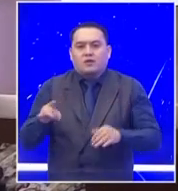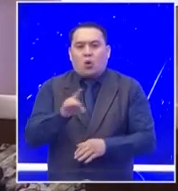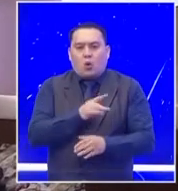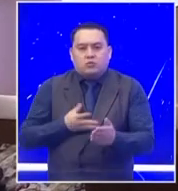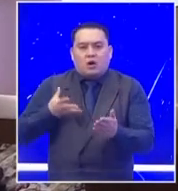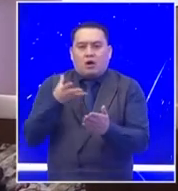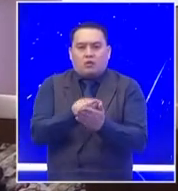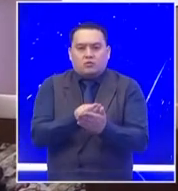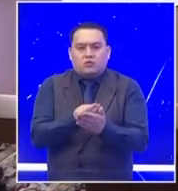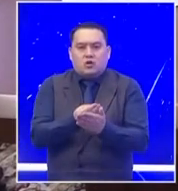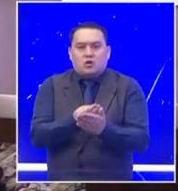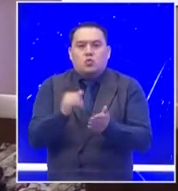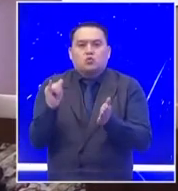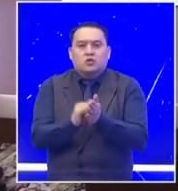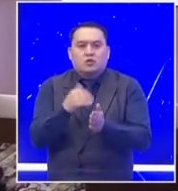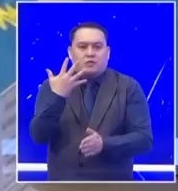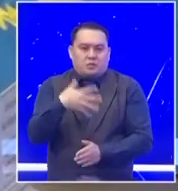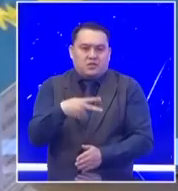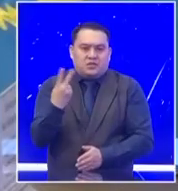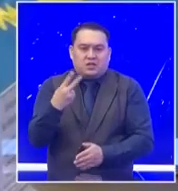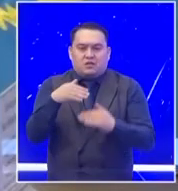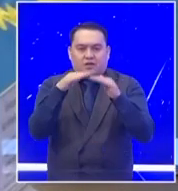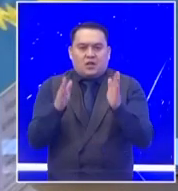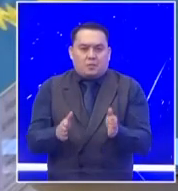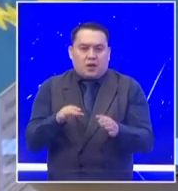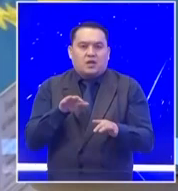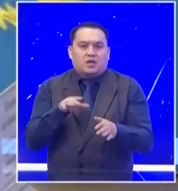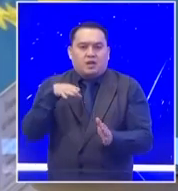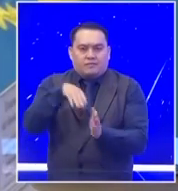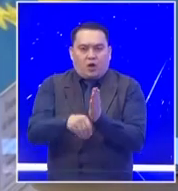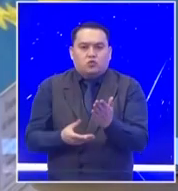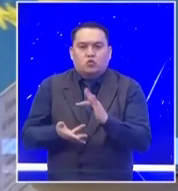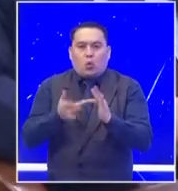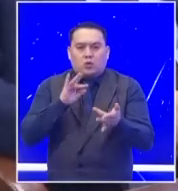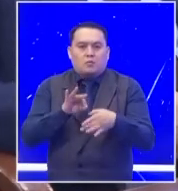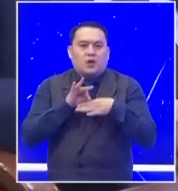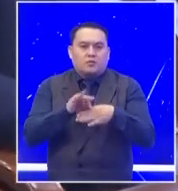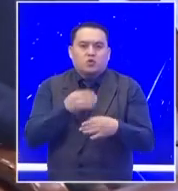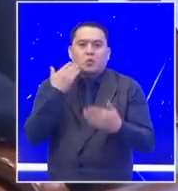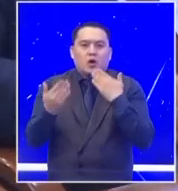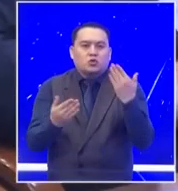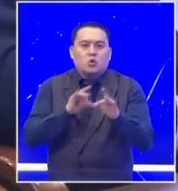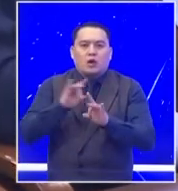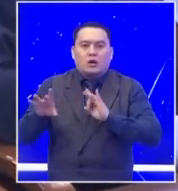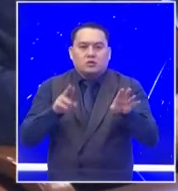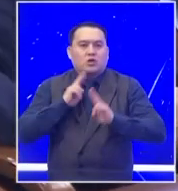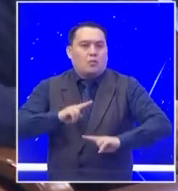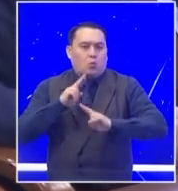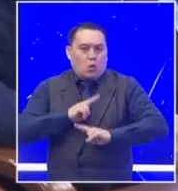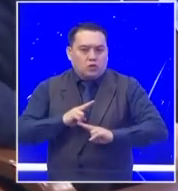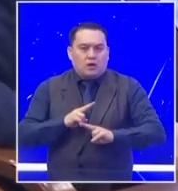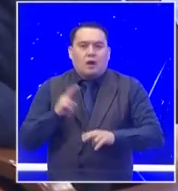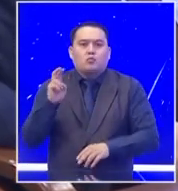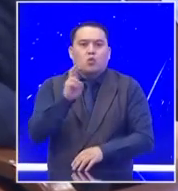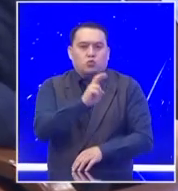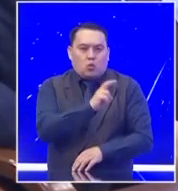для оплаты взносов ОСМС установлены 52 терминала. В соцсетях проводится большая разъяснительная работа, а также